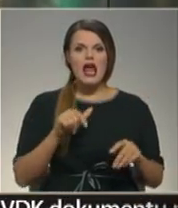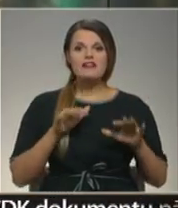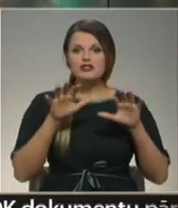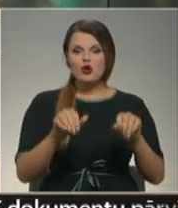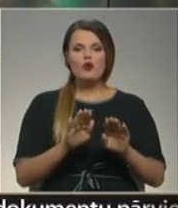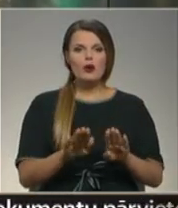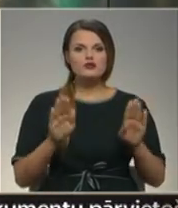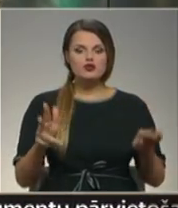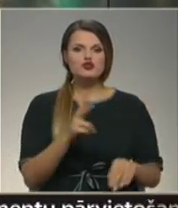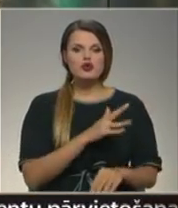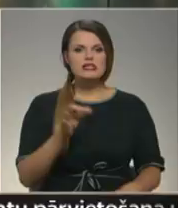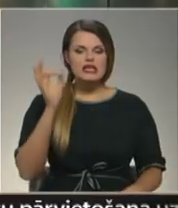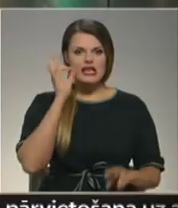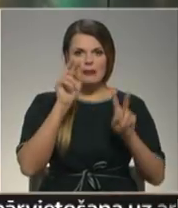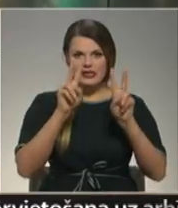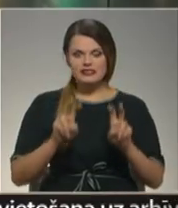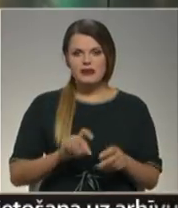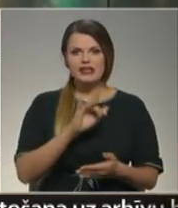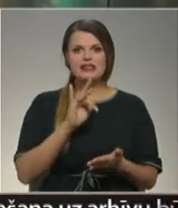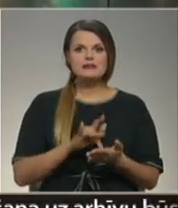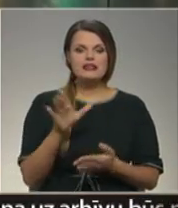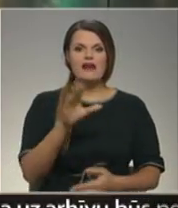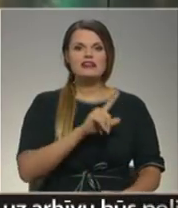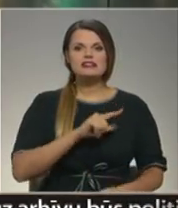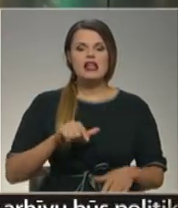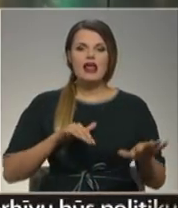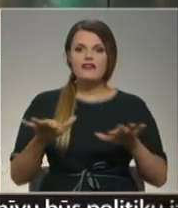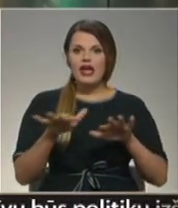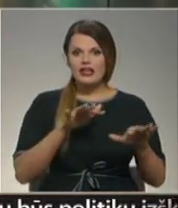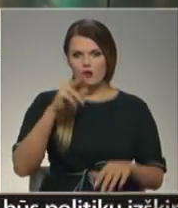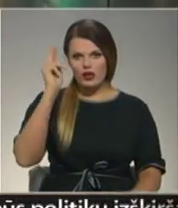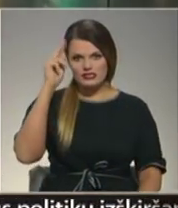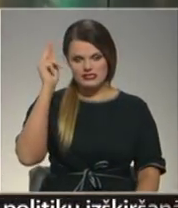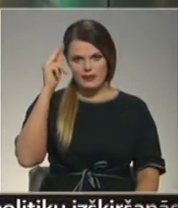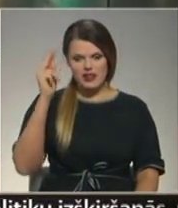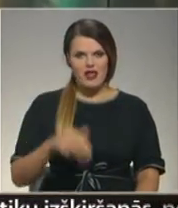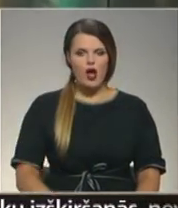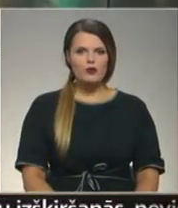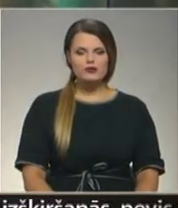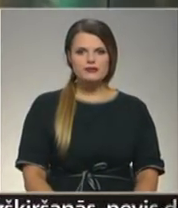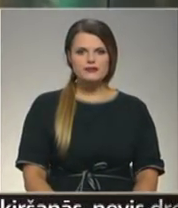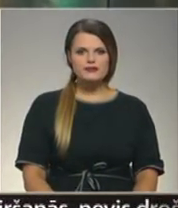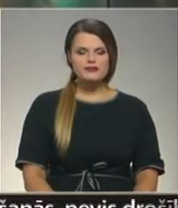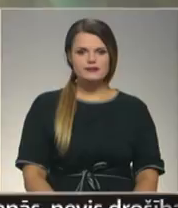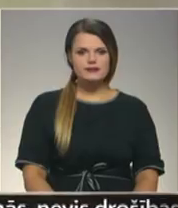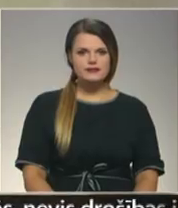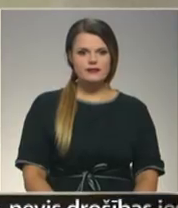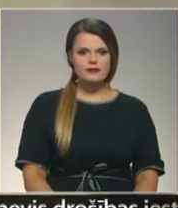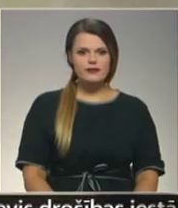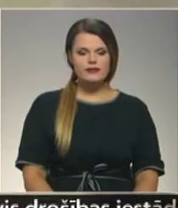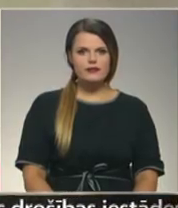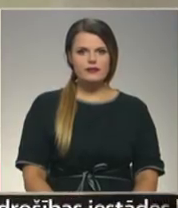un sociālās atmiņas pētniecības centrs visā Latvijā rīko seminārus un par vienu no tiem Skrundas televīzija.